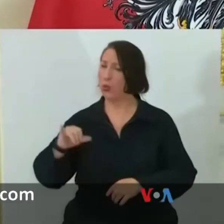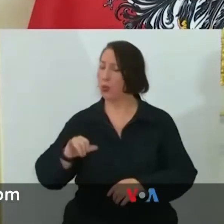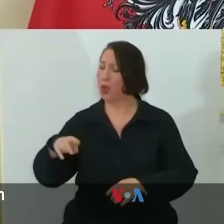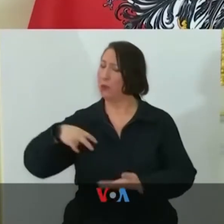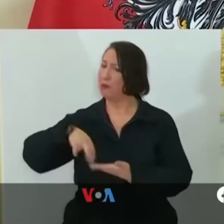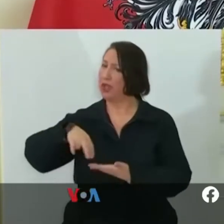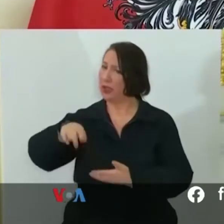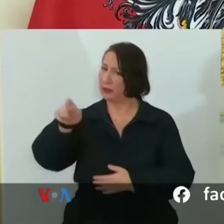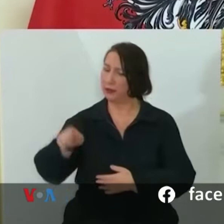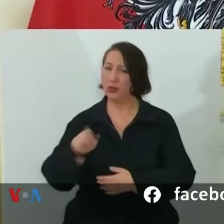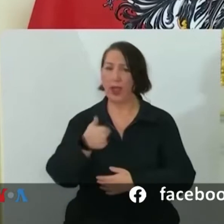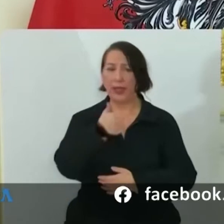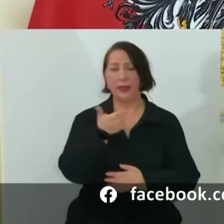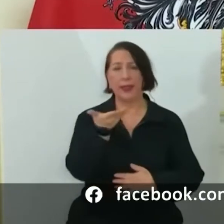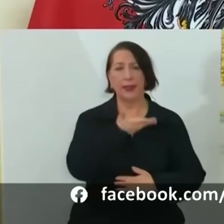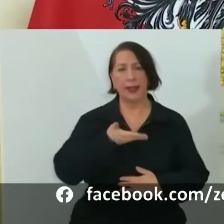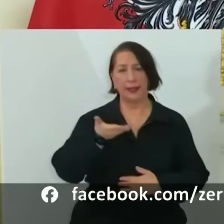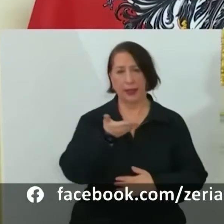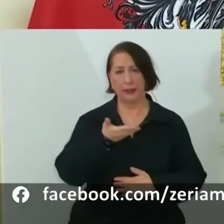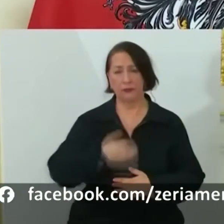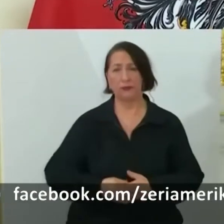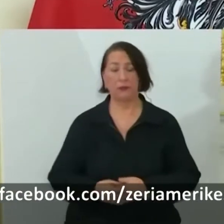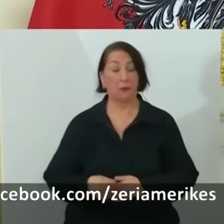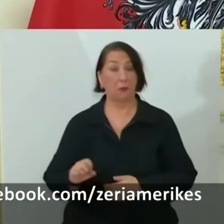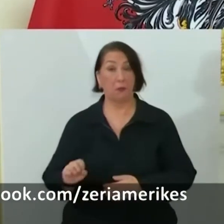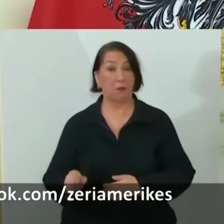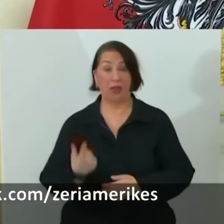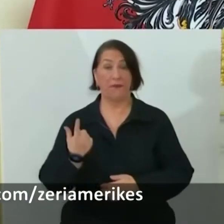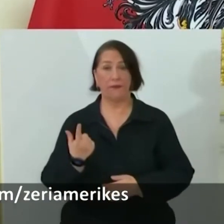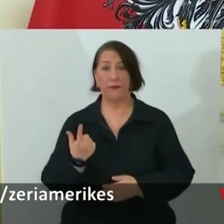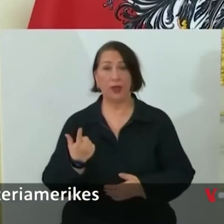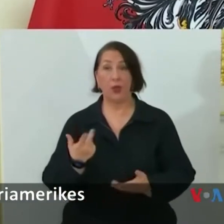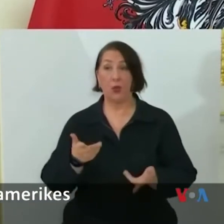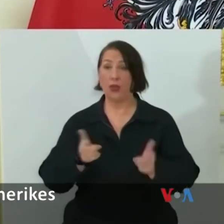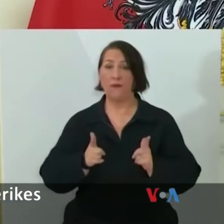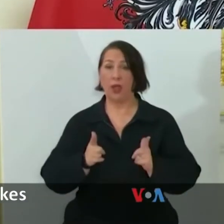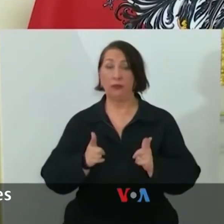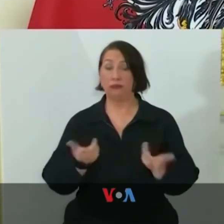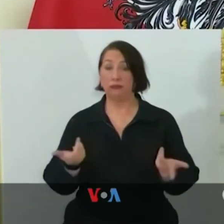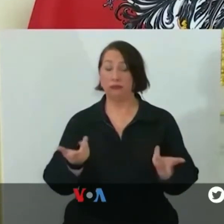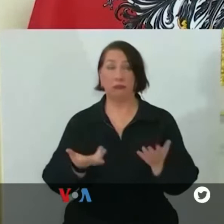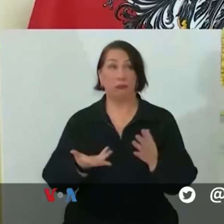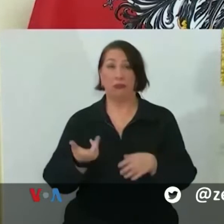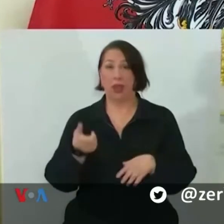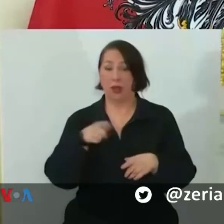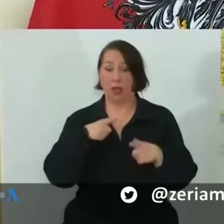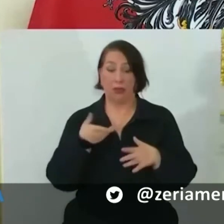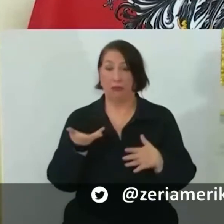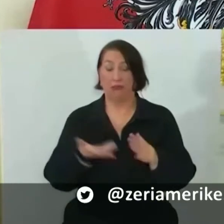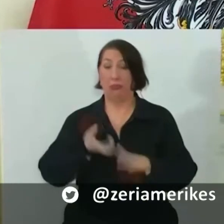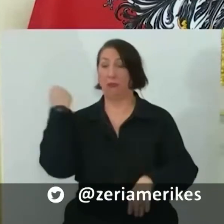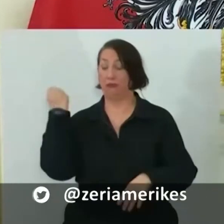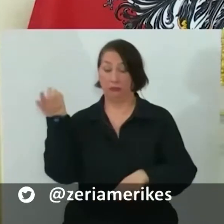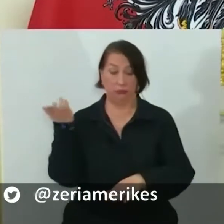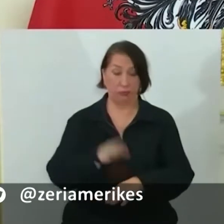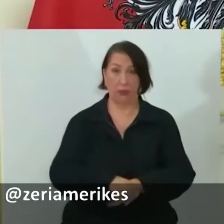moshuar, një zonë moshuar, një kalimtar i ri dhe një kamarier u shkëputën papritur nga jeta e tyre, një oficer i cili me guximi doli në rrugë sulmuesit mbeti